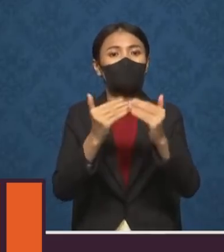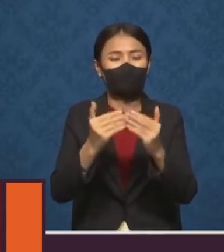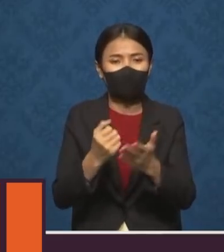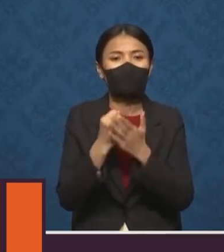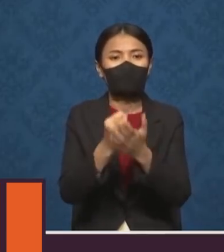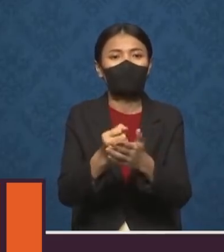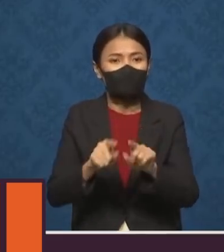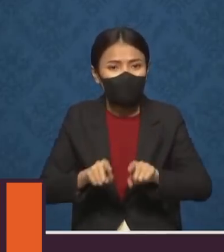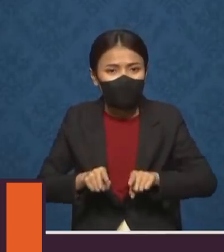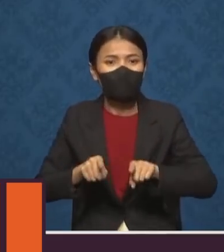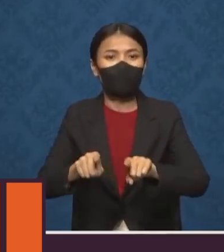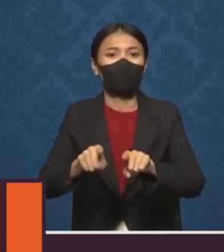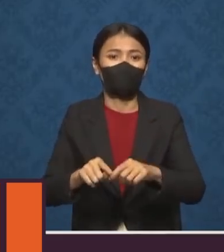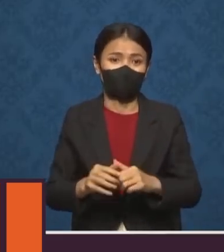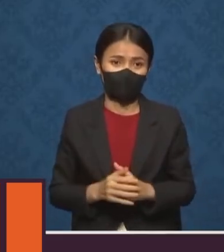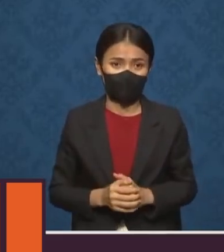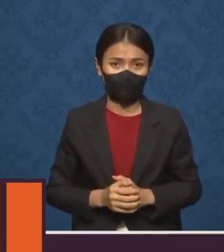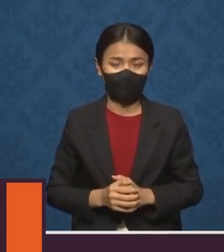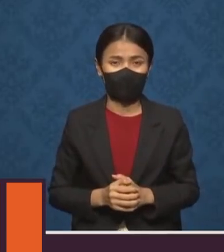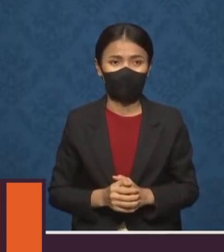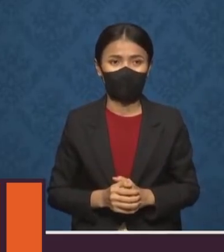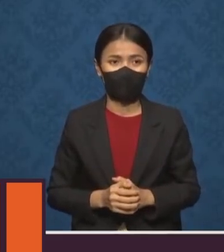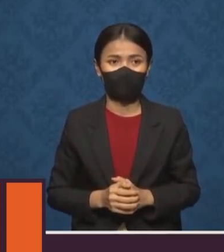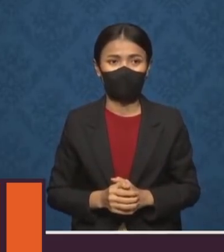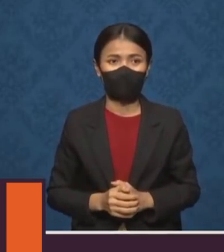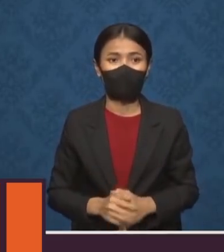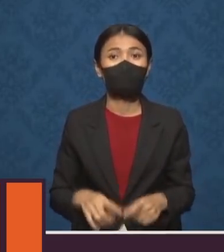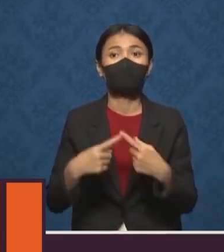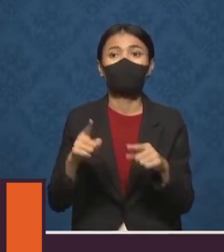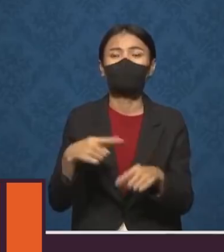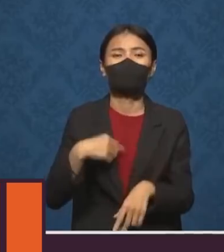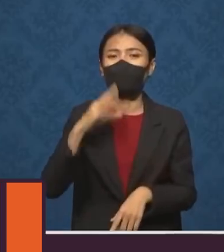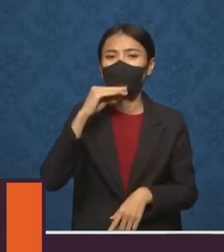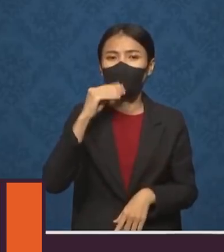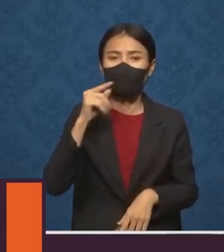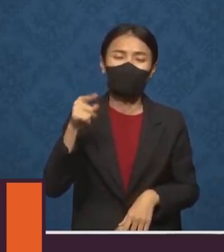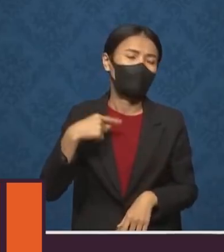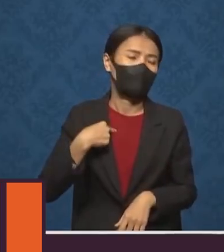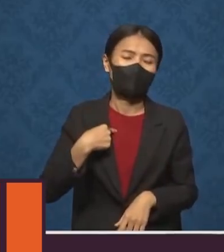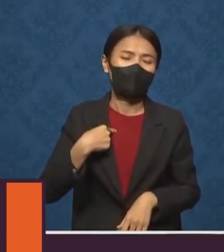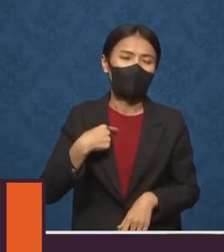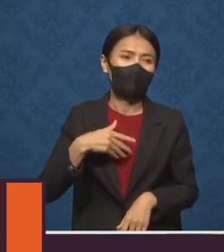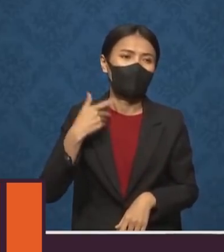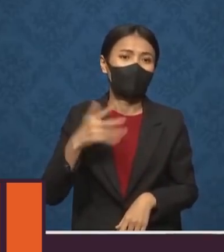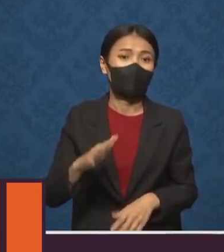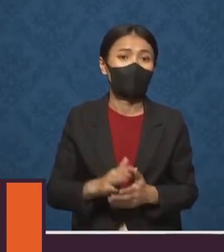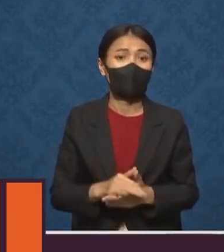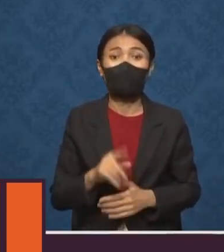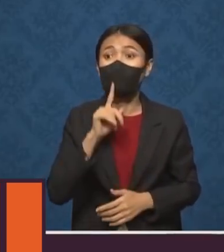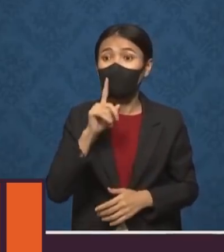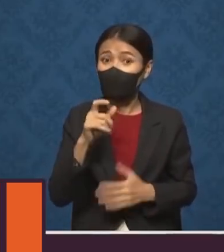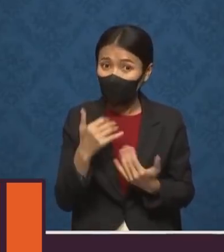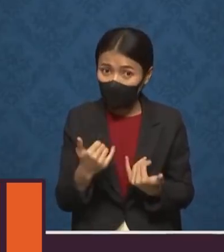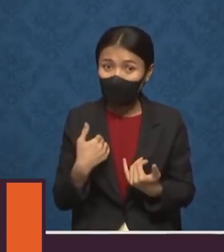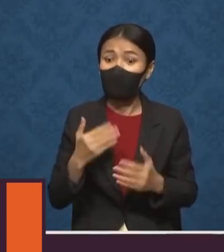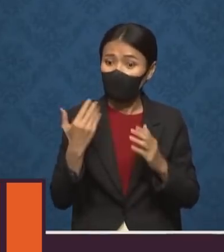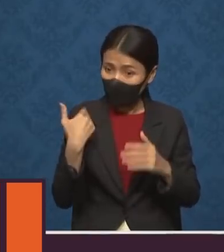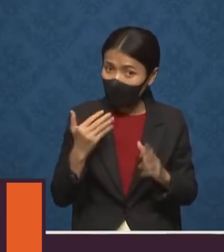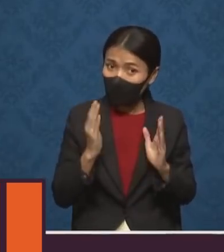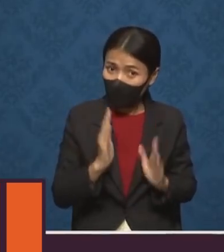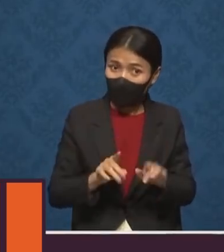แค่แต่ท่านประธานทราบไหมคะว่าเจ้ากรรมขายฝันนี้มีใครบ้างที่ถูกทิ้งไว้ข้างหลัง